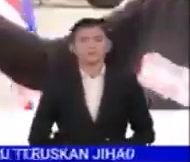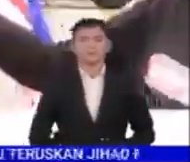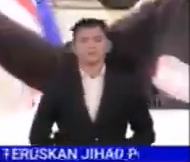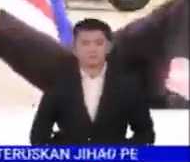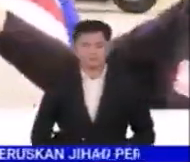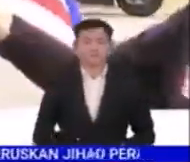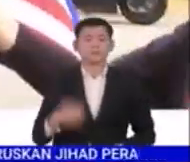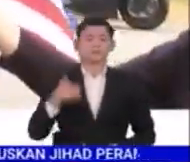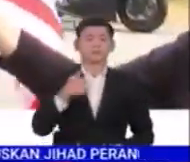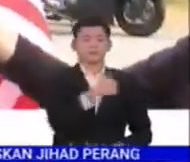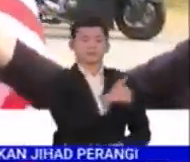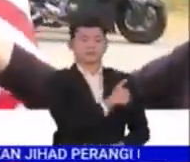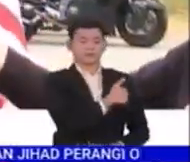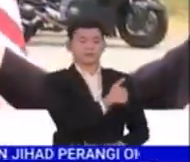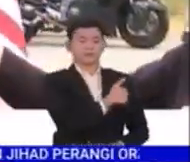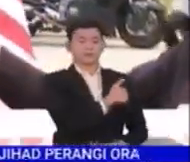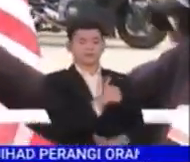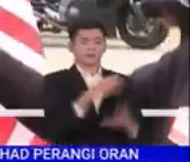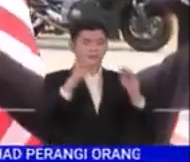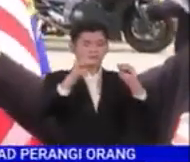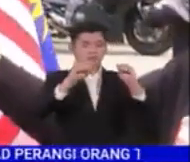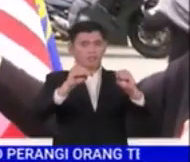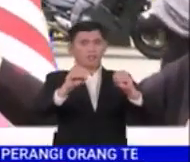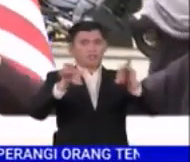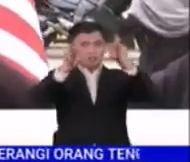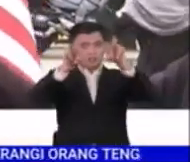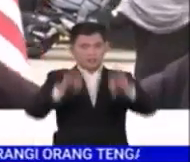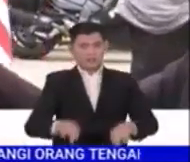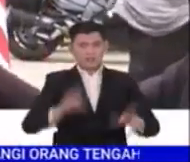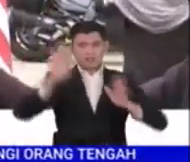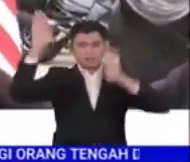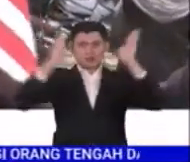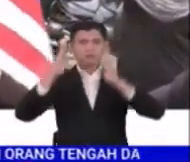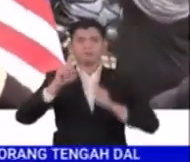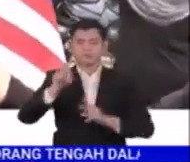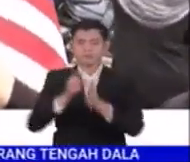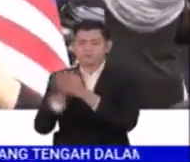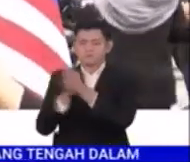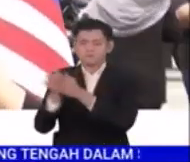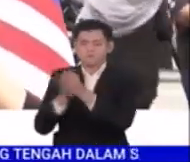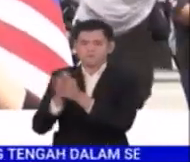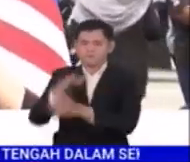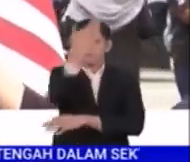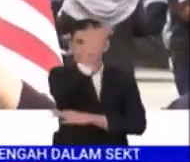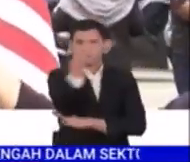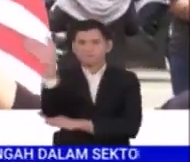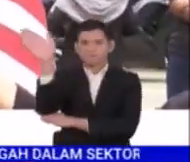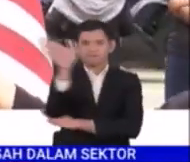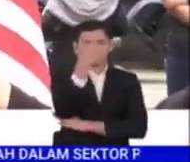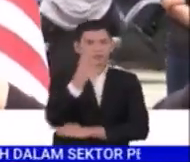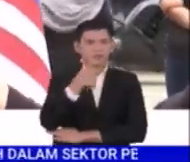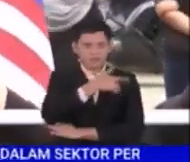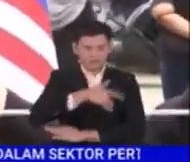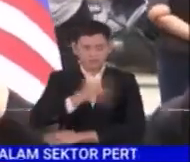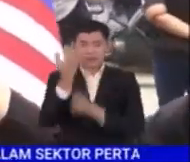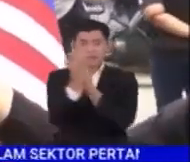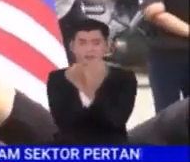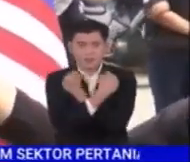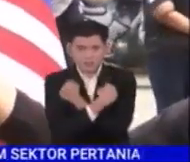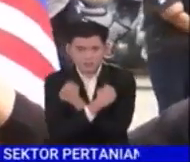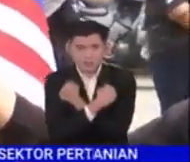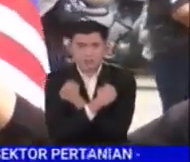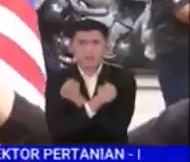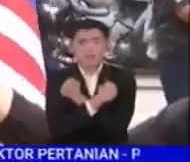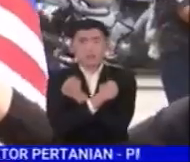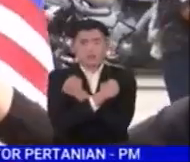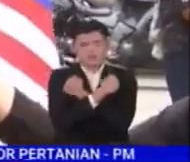Hai Regita membawa message kepada rakyat facial supaya Kibarkan jalur Gemilang untuk menunjukkan kita rasa sayang kepada negara